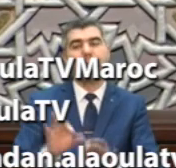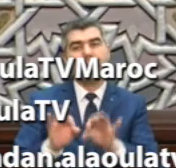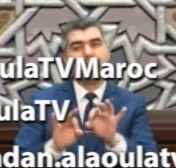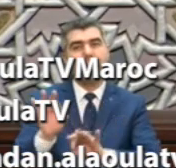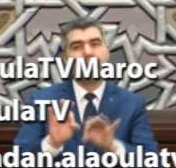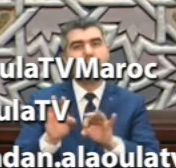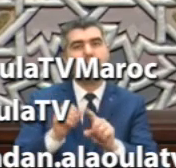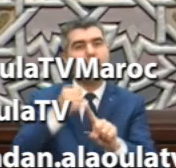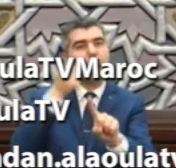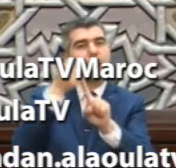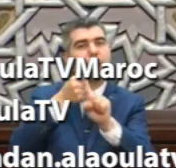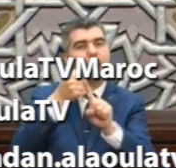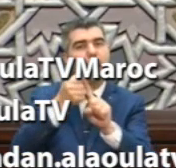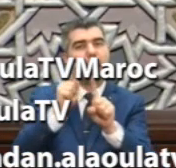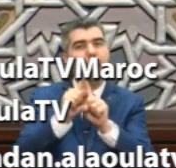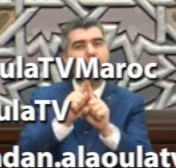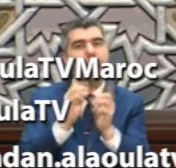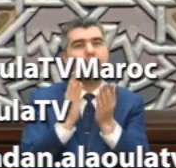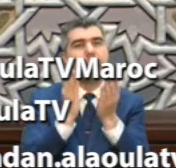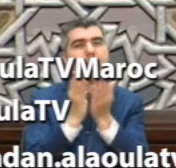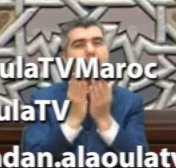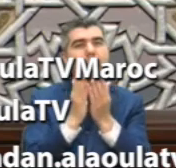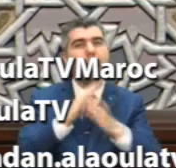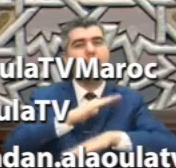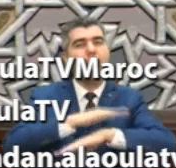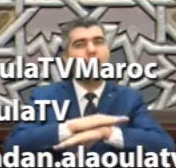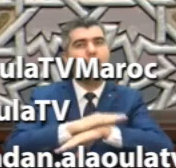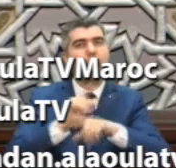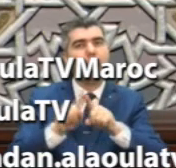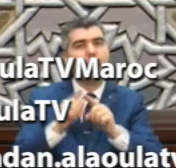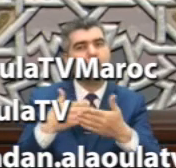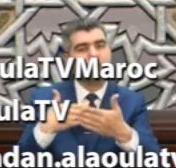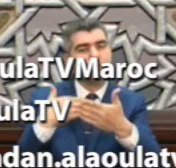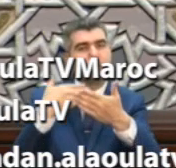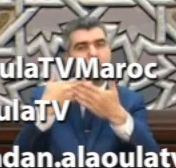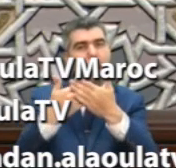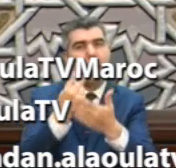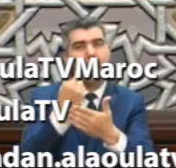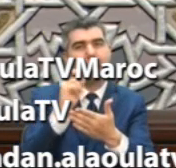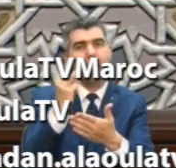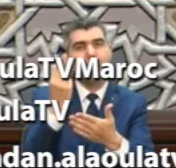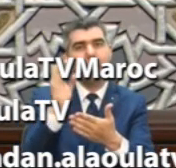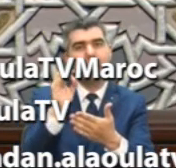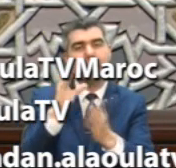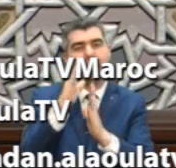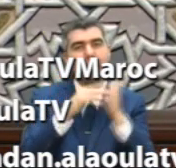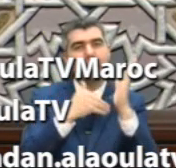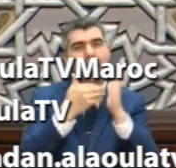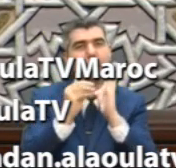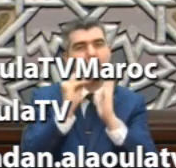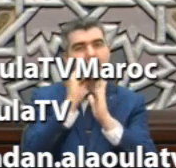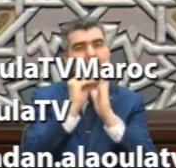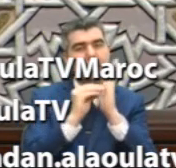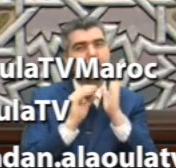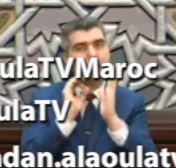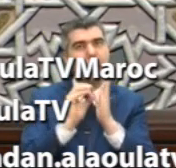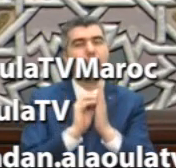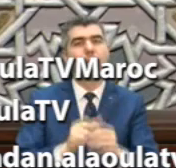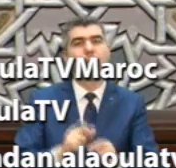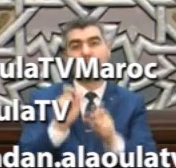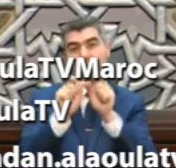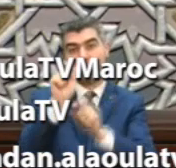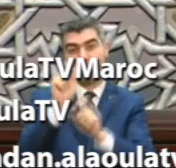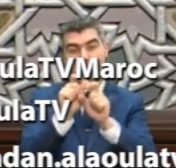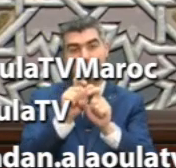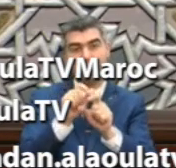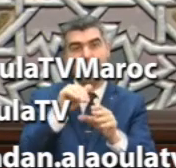الاستراتيجية إصلاح منظومة التربية والتكوين الممتدة إلى سنة 2030 للسادة والسيدات النواب المحترمين عن